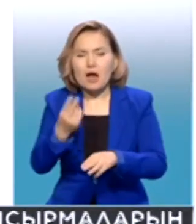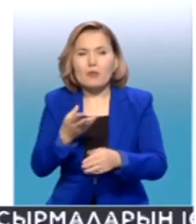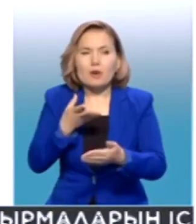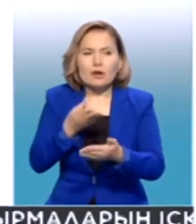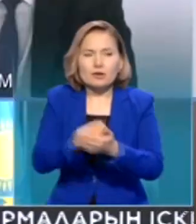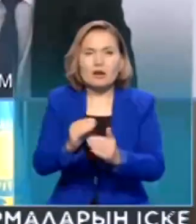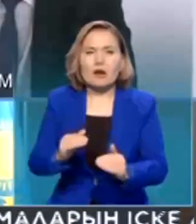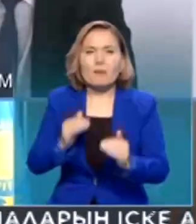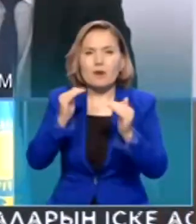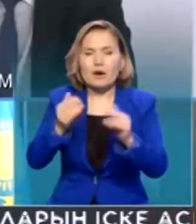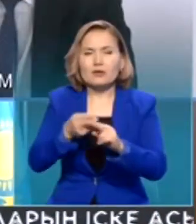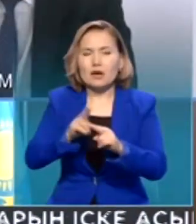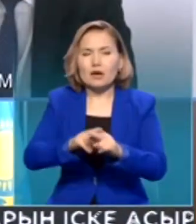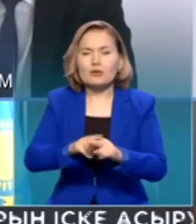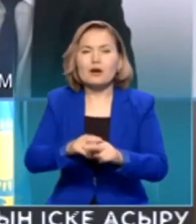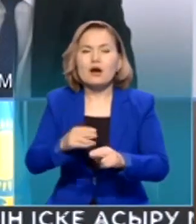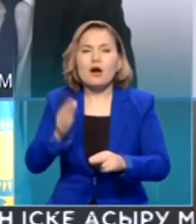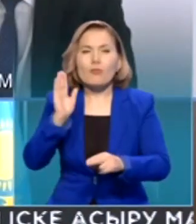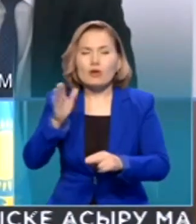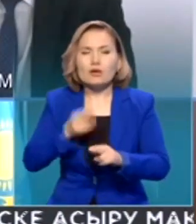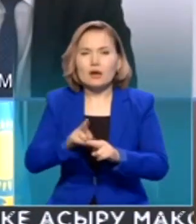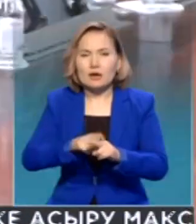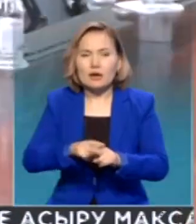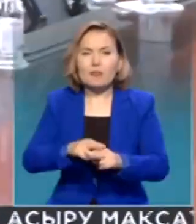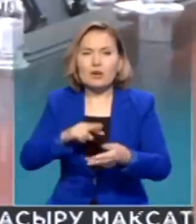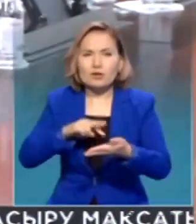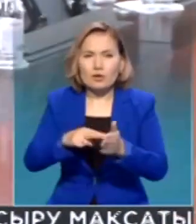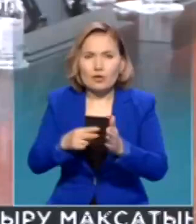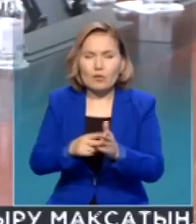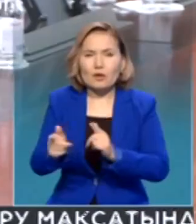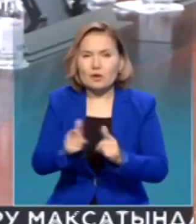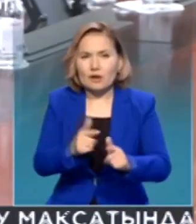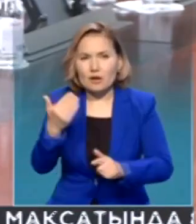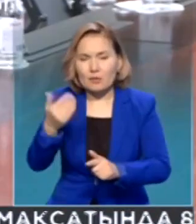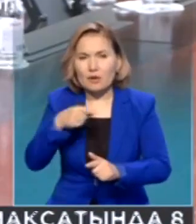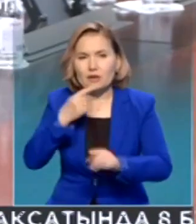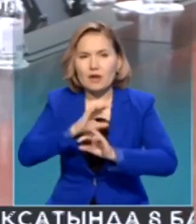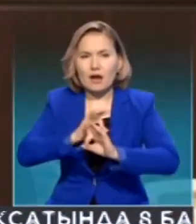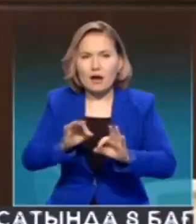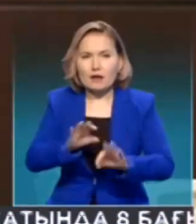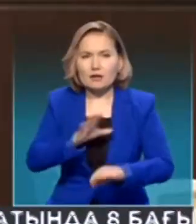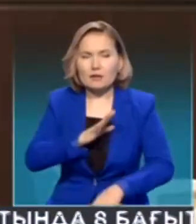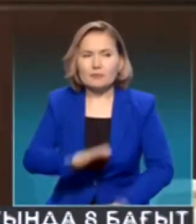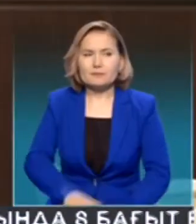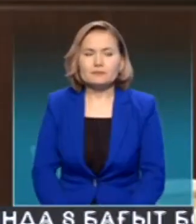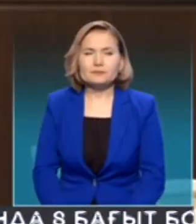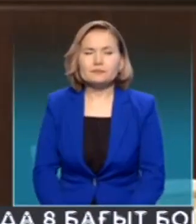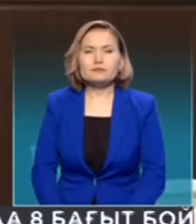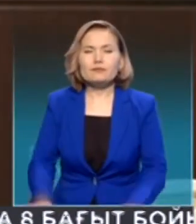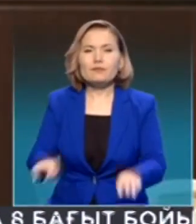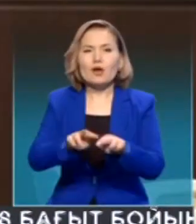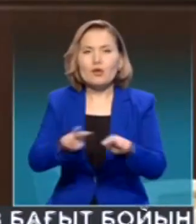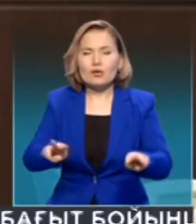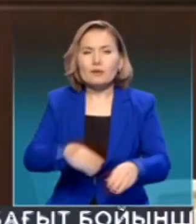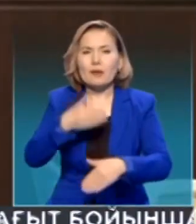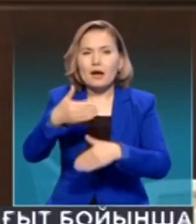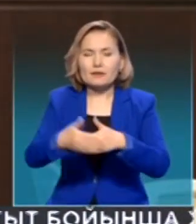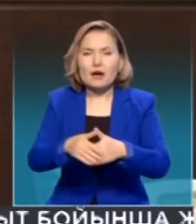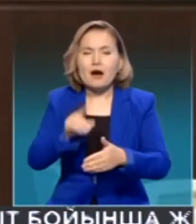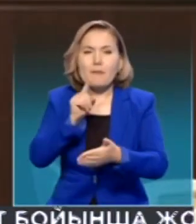төлемдердің өсетінін, еңбек нарығын дамыту үшін кешенді жоспар әзірленіп жатқанын айтты. Үкіметтің алдында тұрған басты